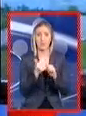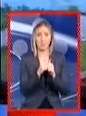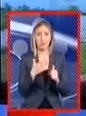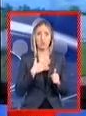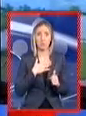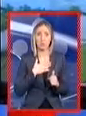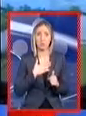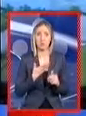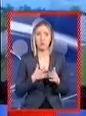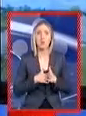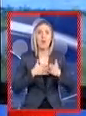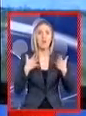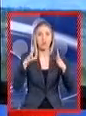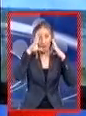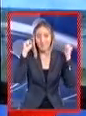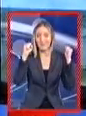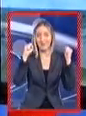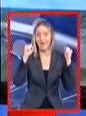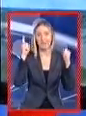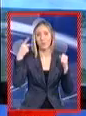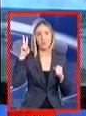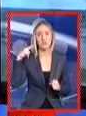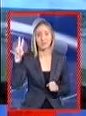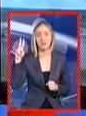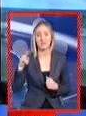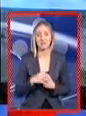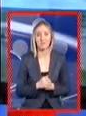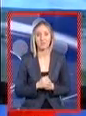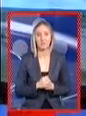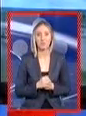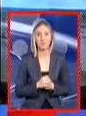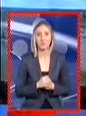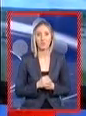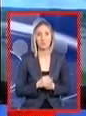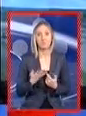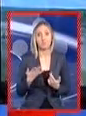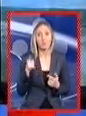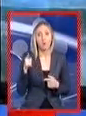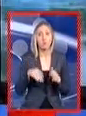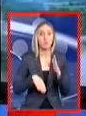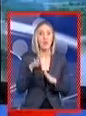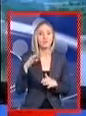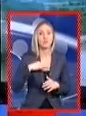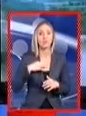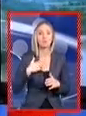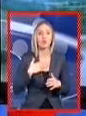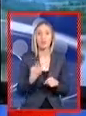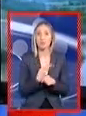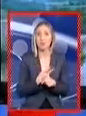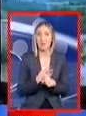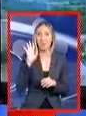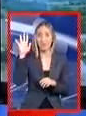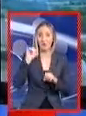najveći ambasadori u inostranstvu i neko ko je najviše zadužio ovu zemlju i ovim činom samo pokazuju